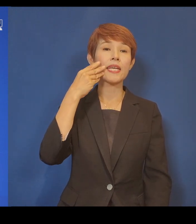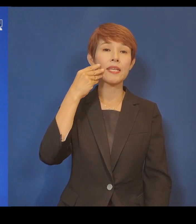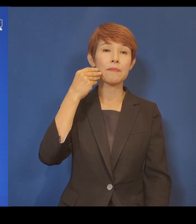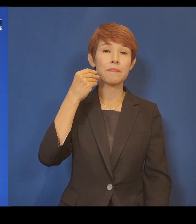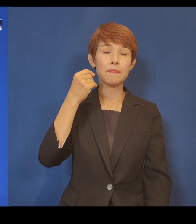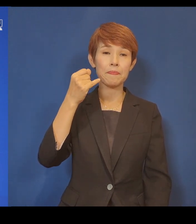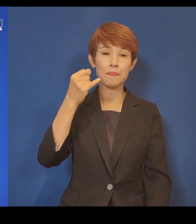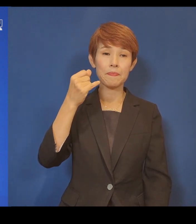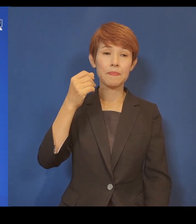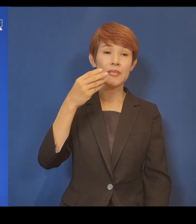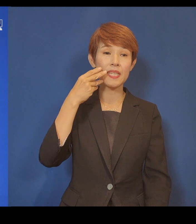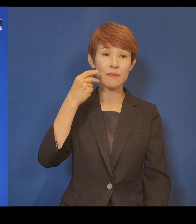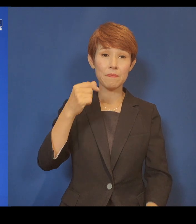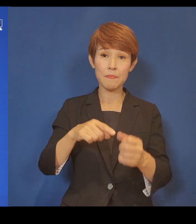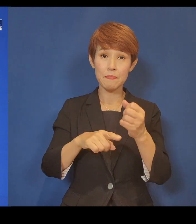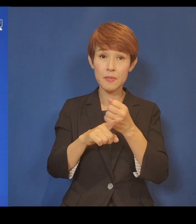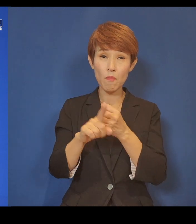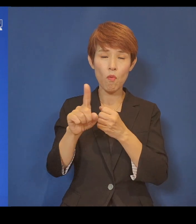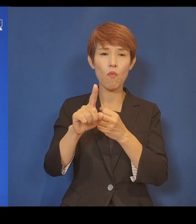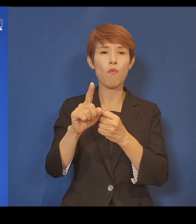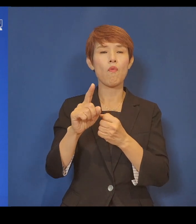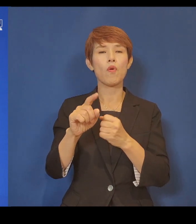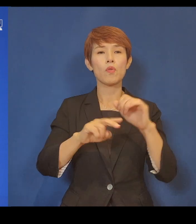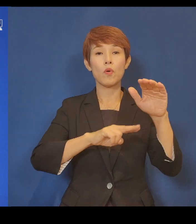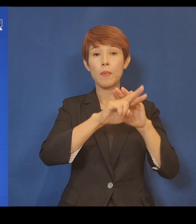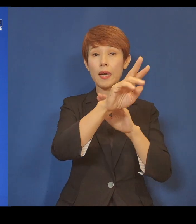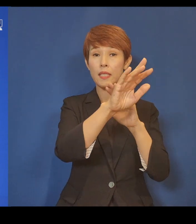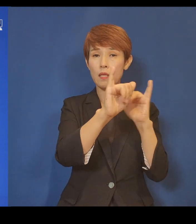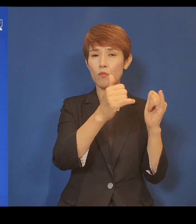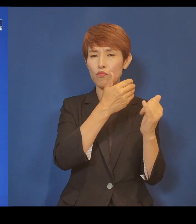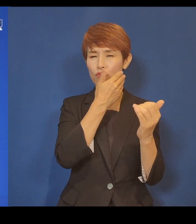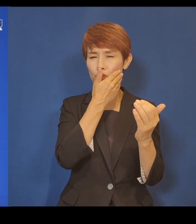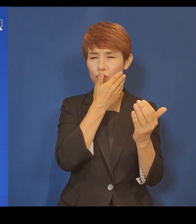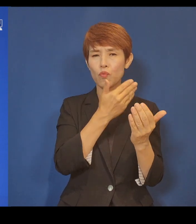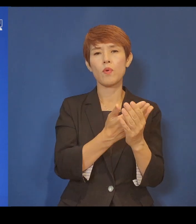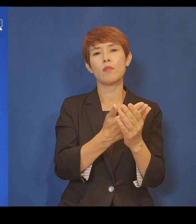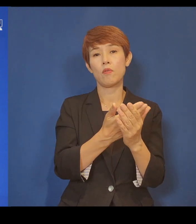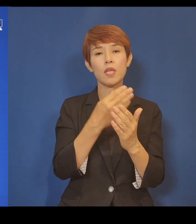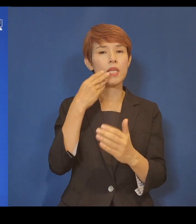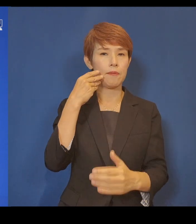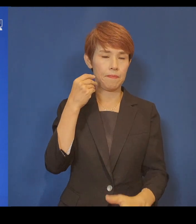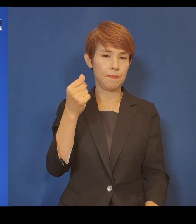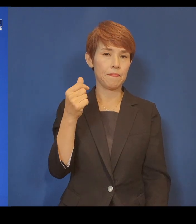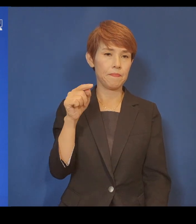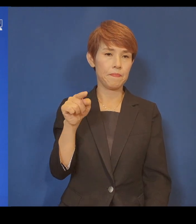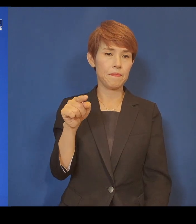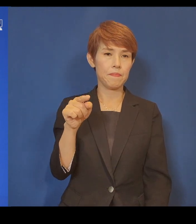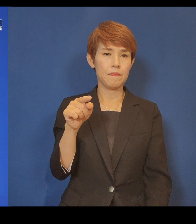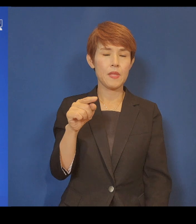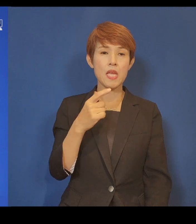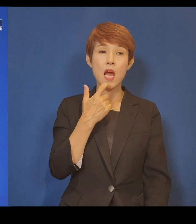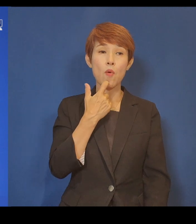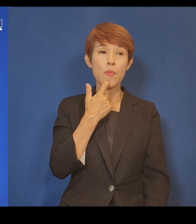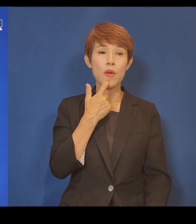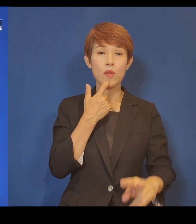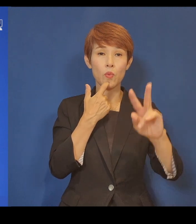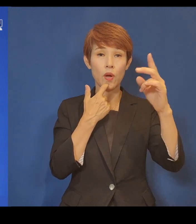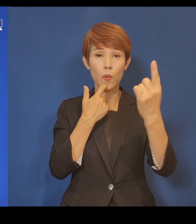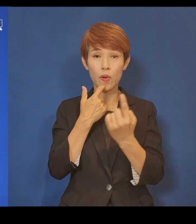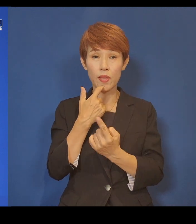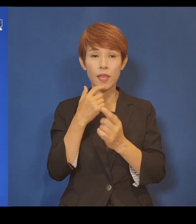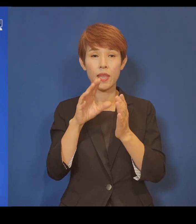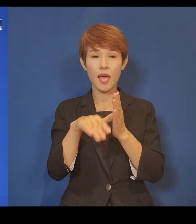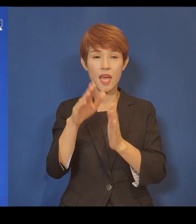기름은 도망자들, 여행자들에게 있어서 목숨을 지키는 유일한 도구입니다. 야곱이 돌아올 때 한